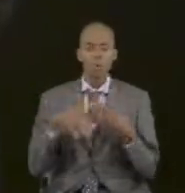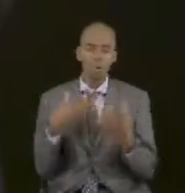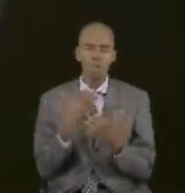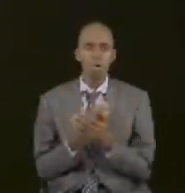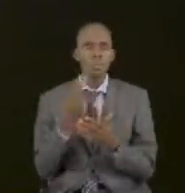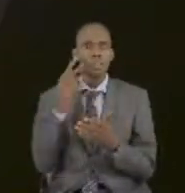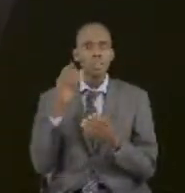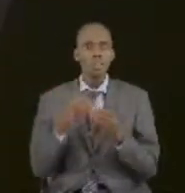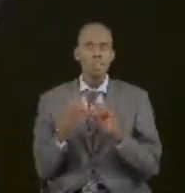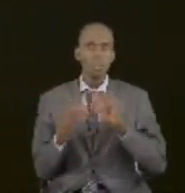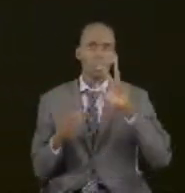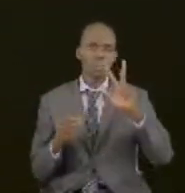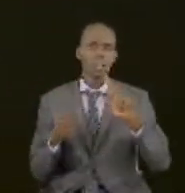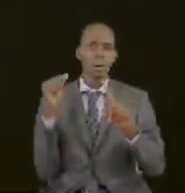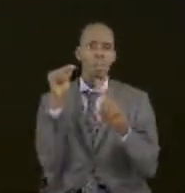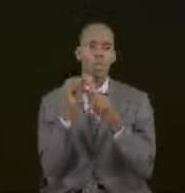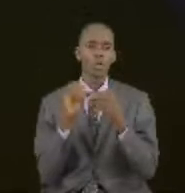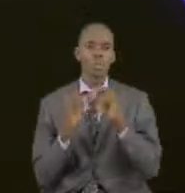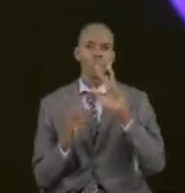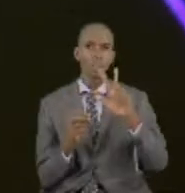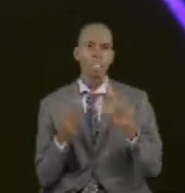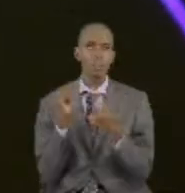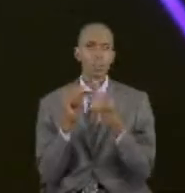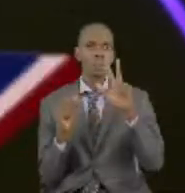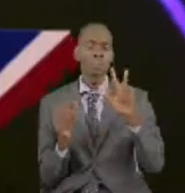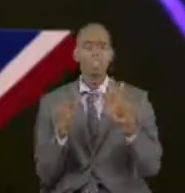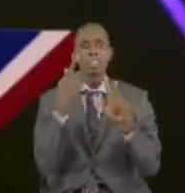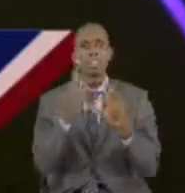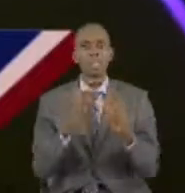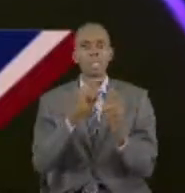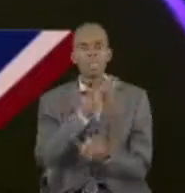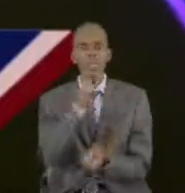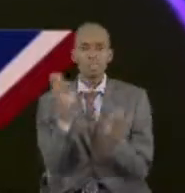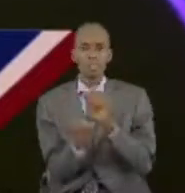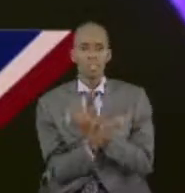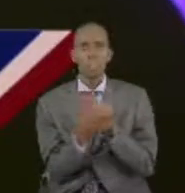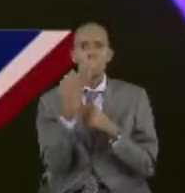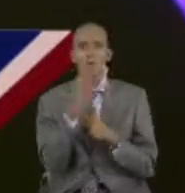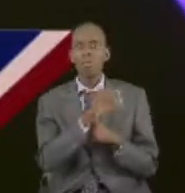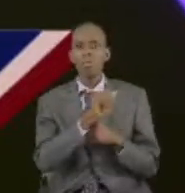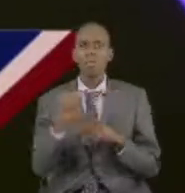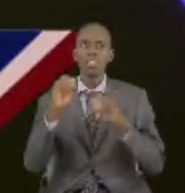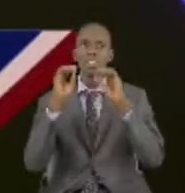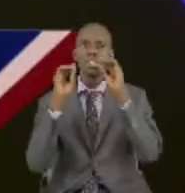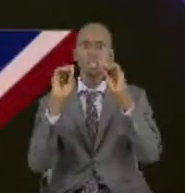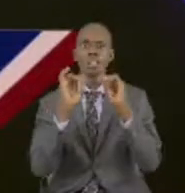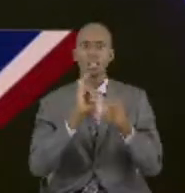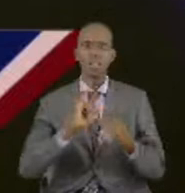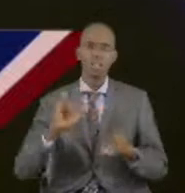au troisième point maintenant la transformation